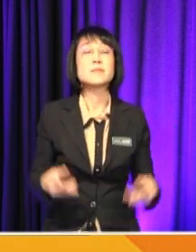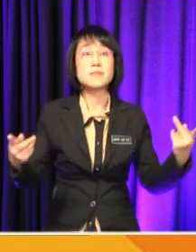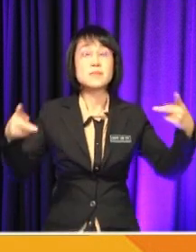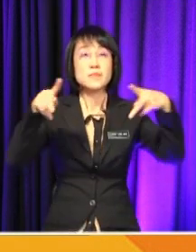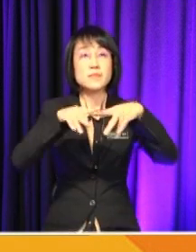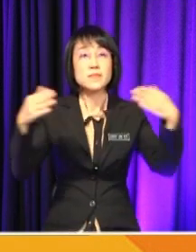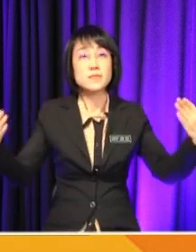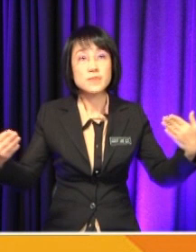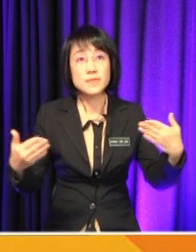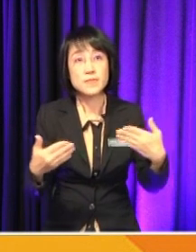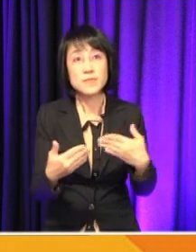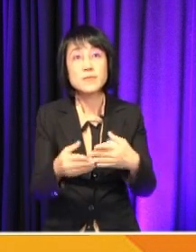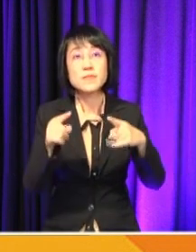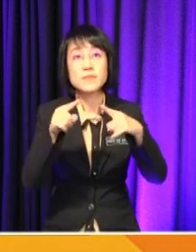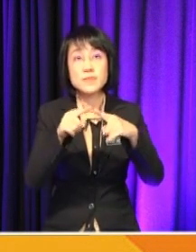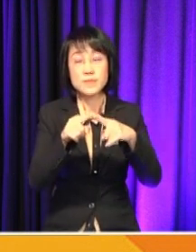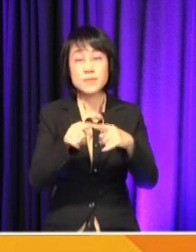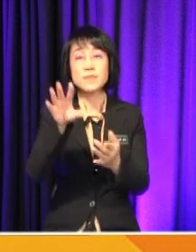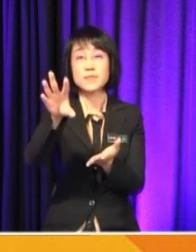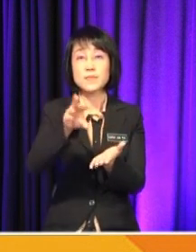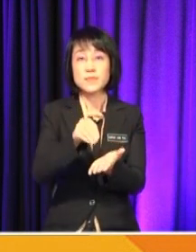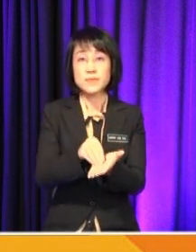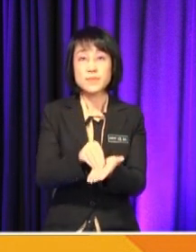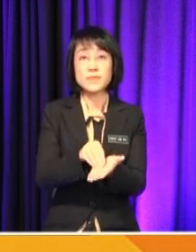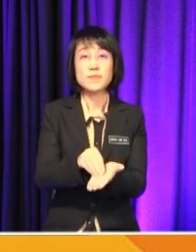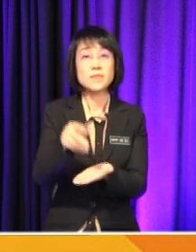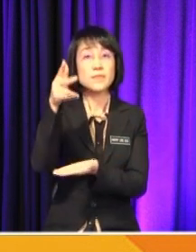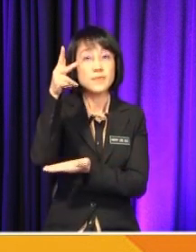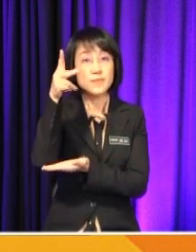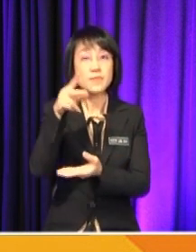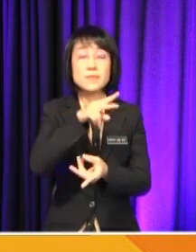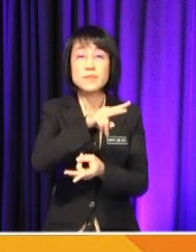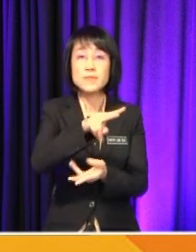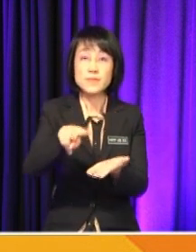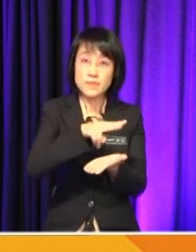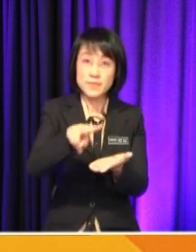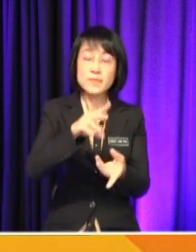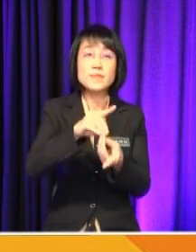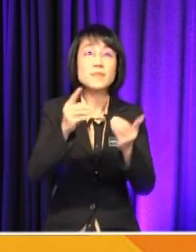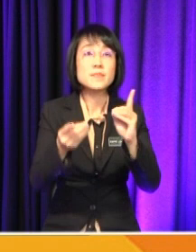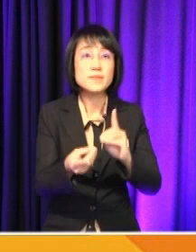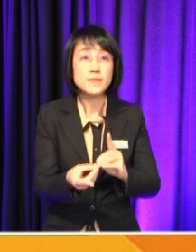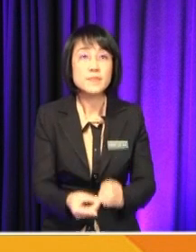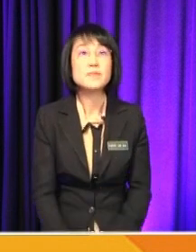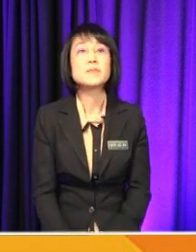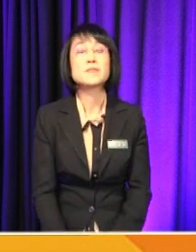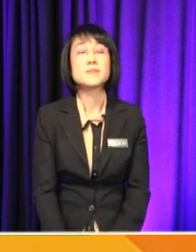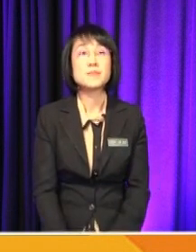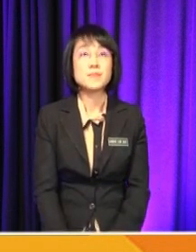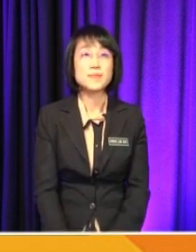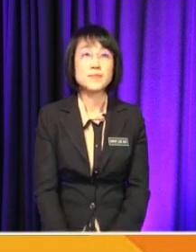ke beragam video digital Oke nanti saya akan tunjukkan di mana pot penyambungan tersebut